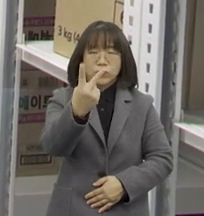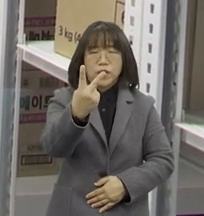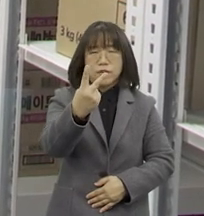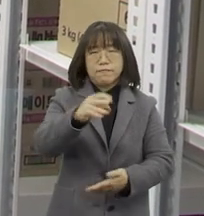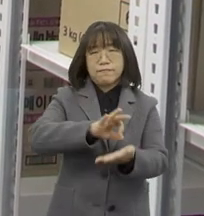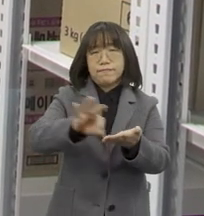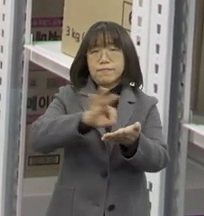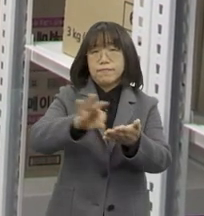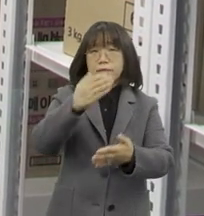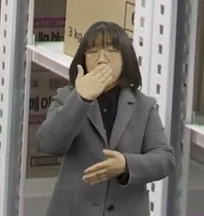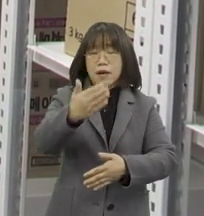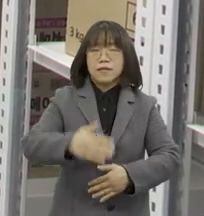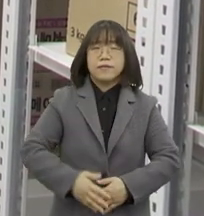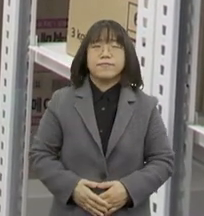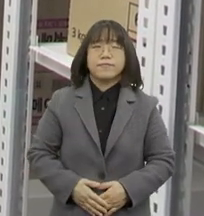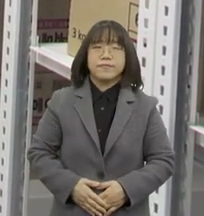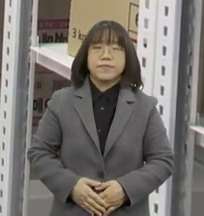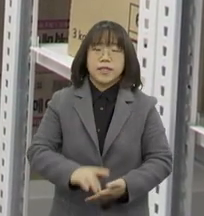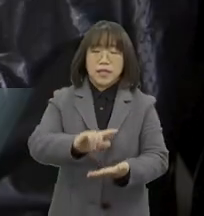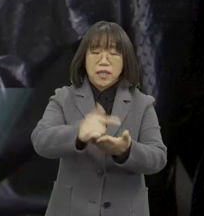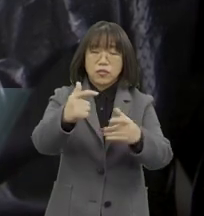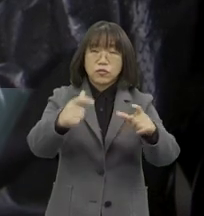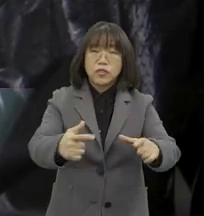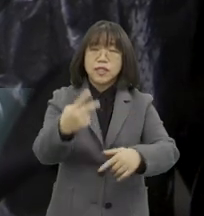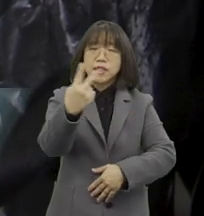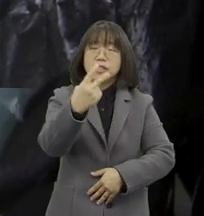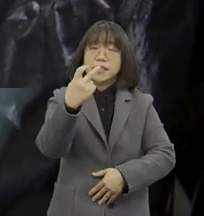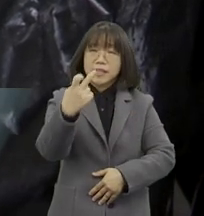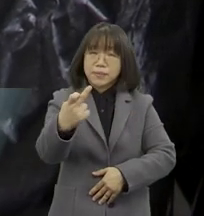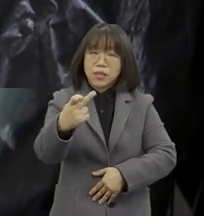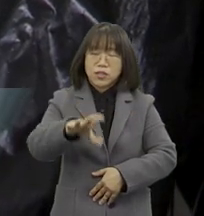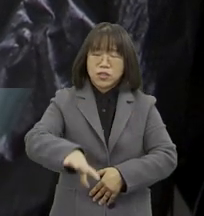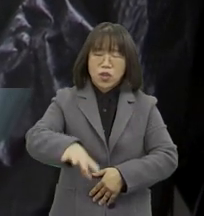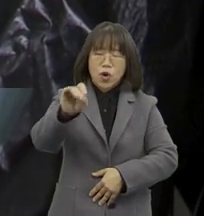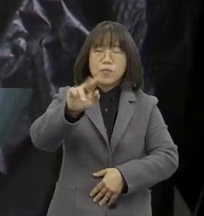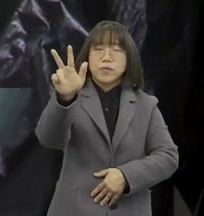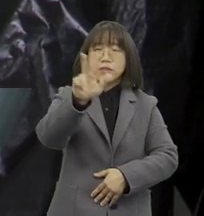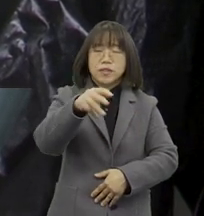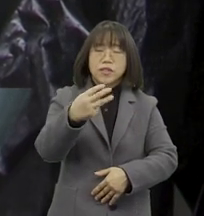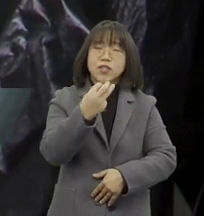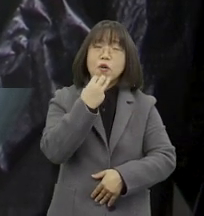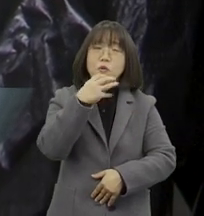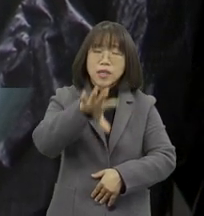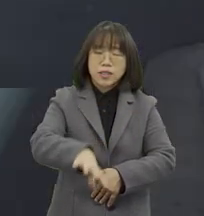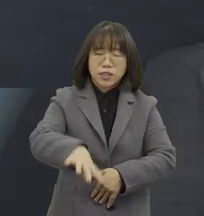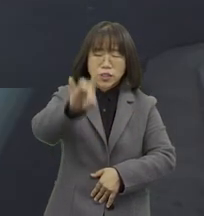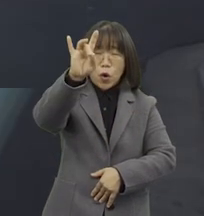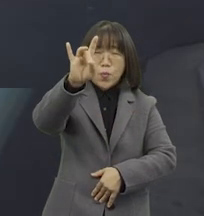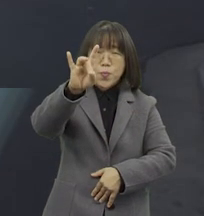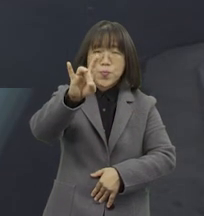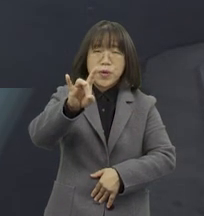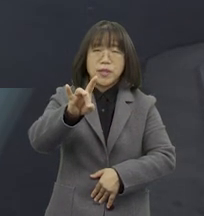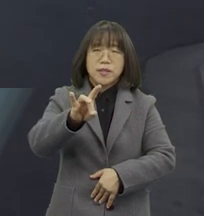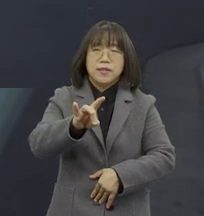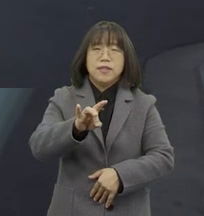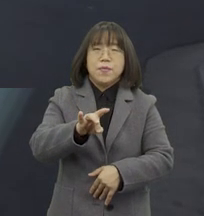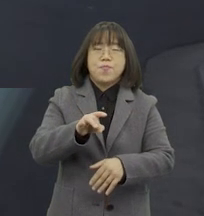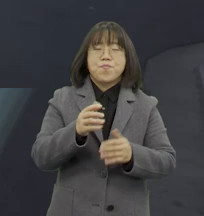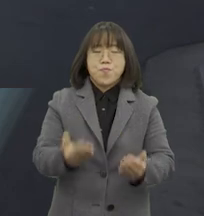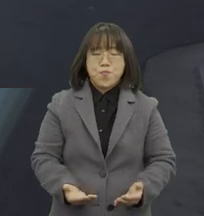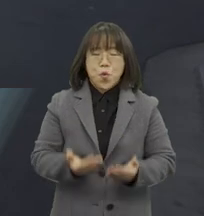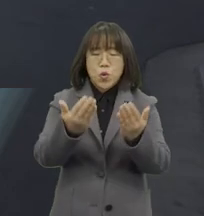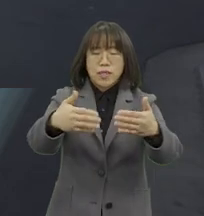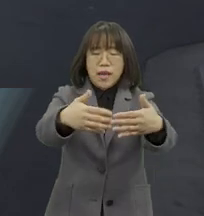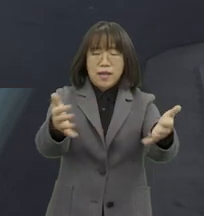월 2회의 이용할 수 있습니다 한편 방송분은 2012년 서울시 최초로 이동 푸드마켓 전문